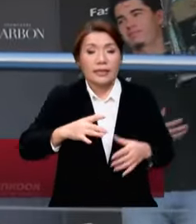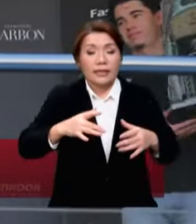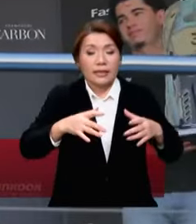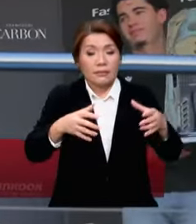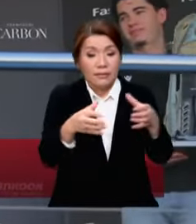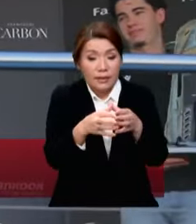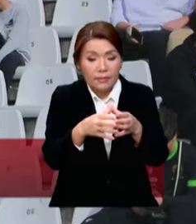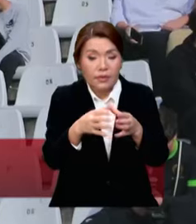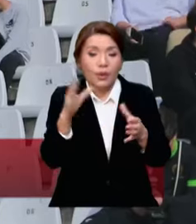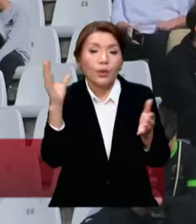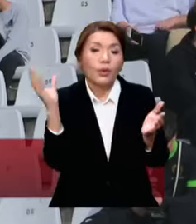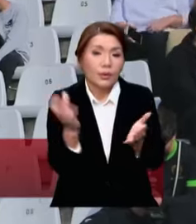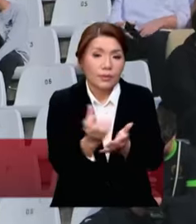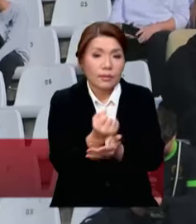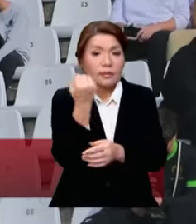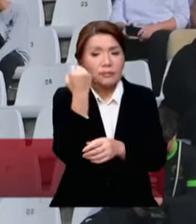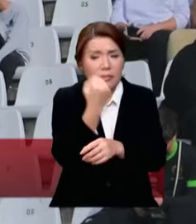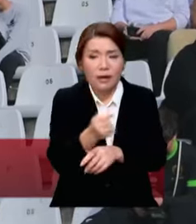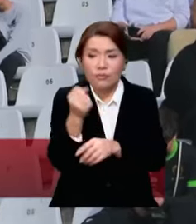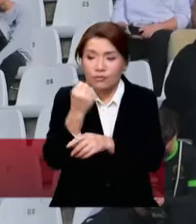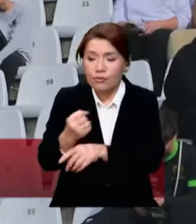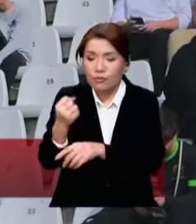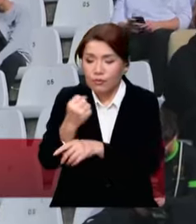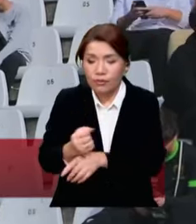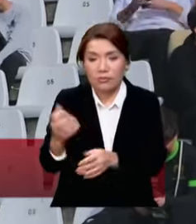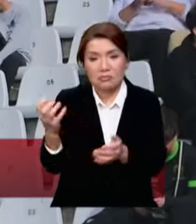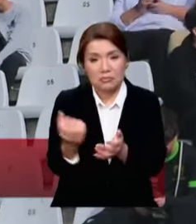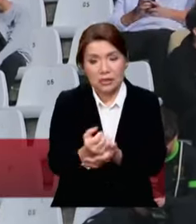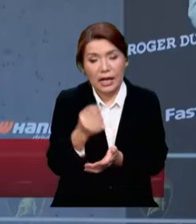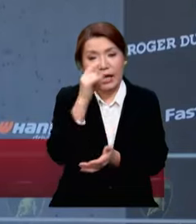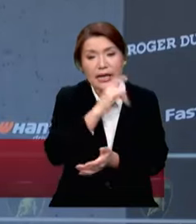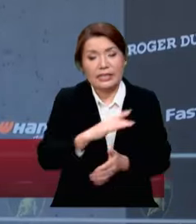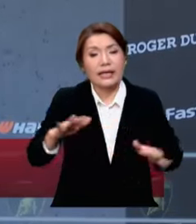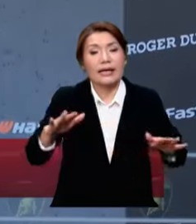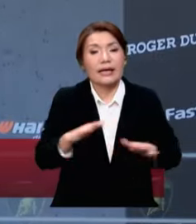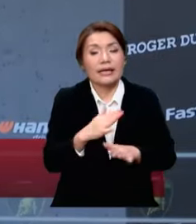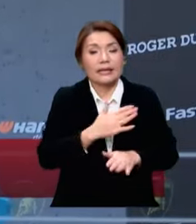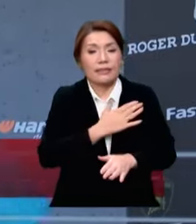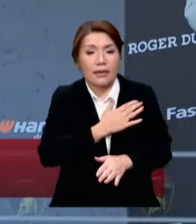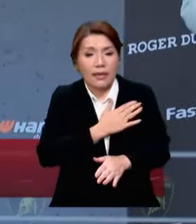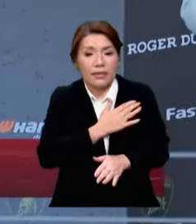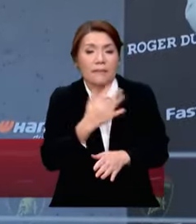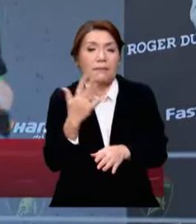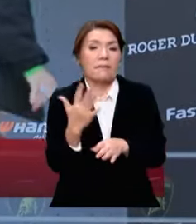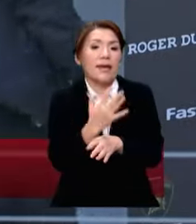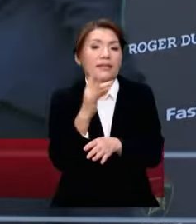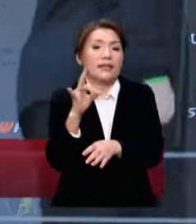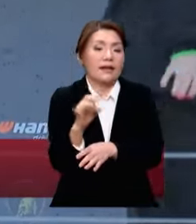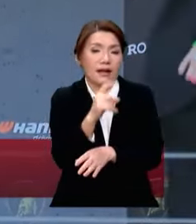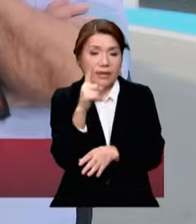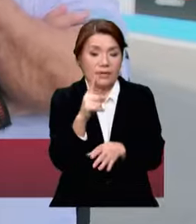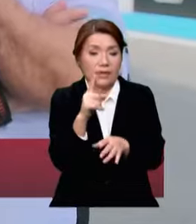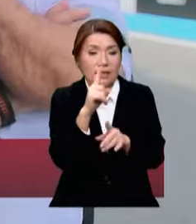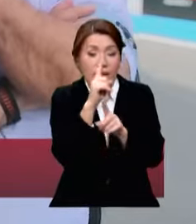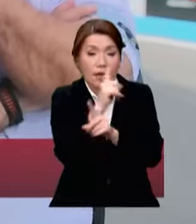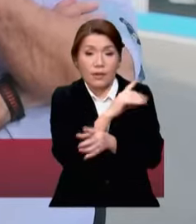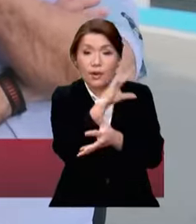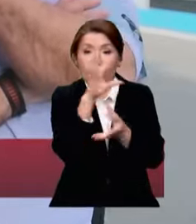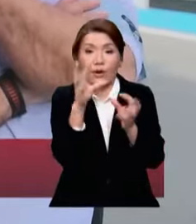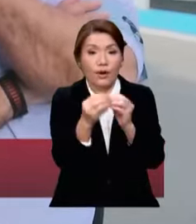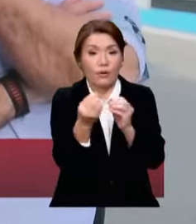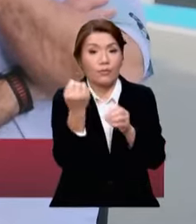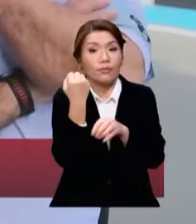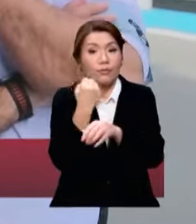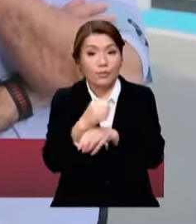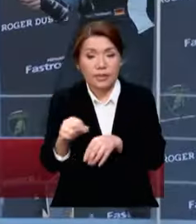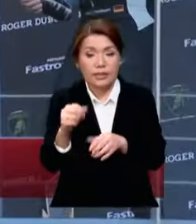были успешными, победа за победой. В итоге казахстанский гимн прозвучал с трибуны 5 раз. Таких невероятных результатов